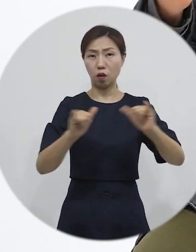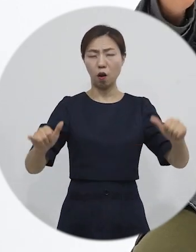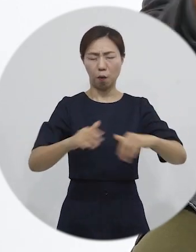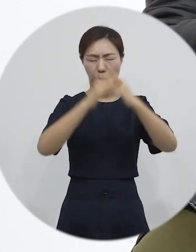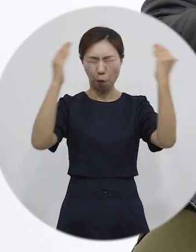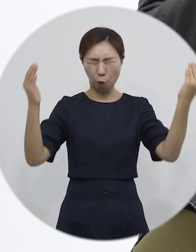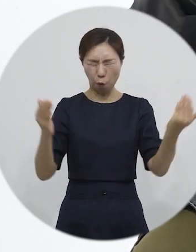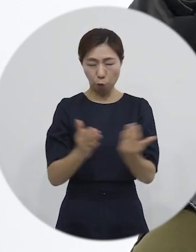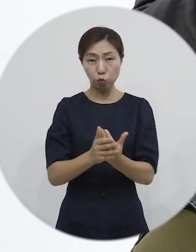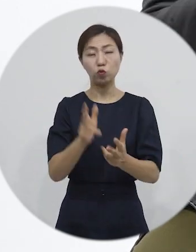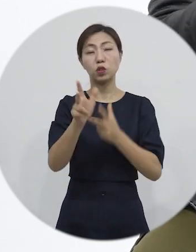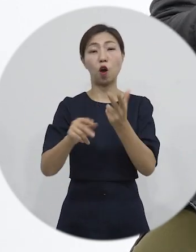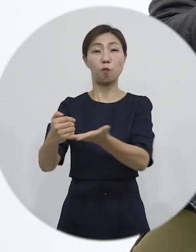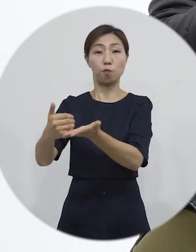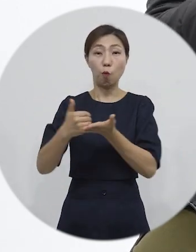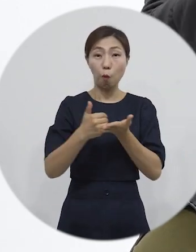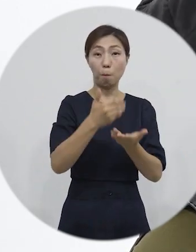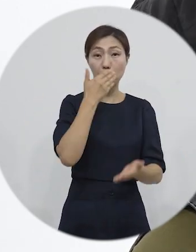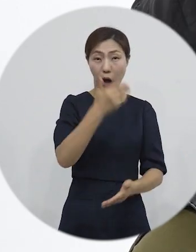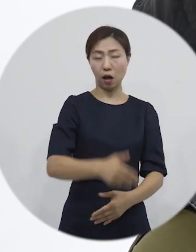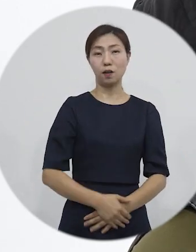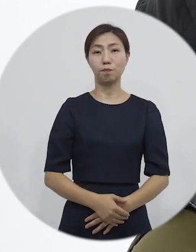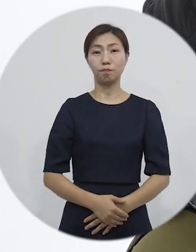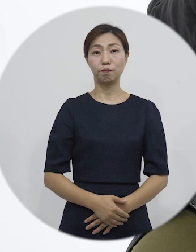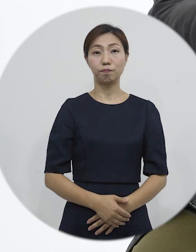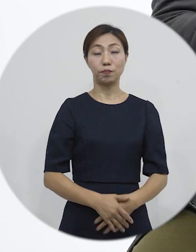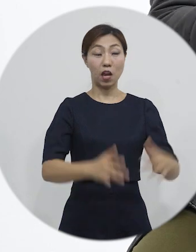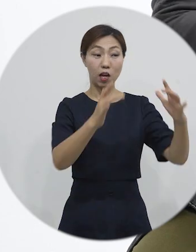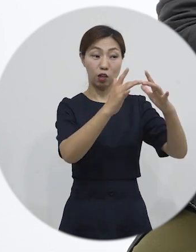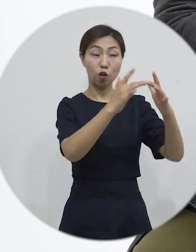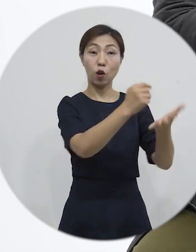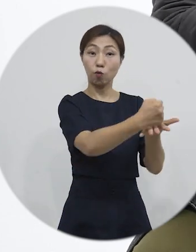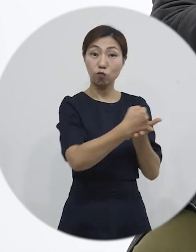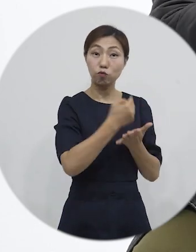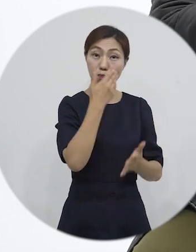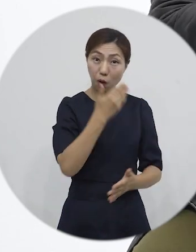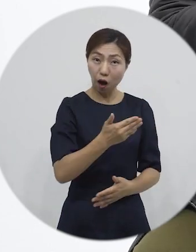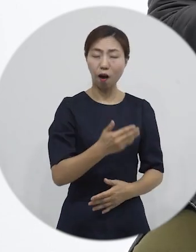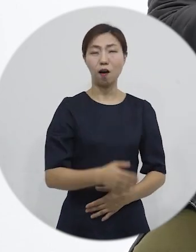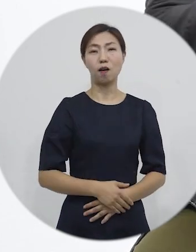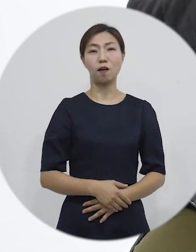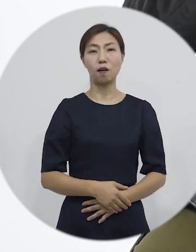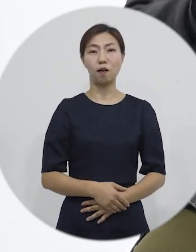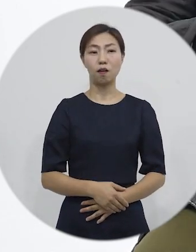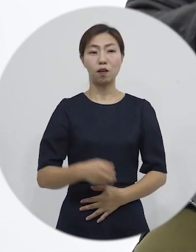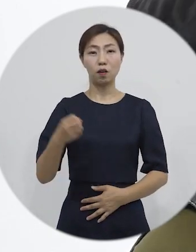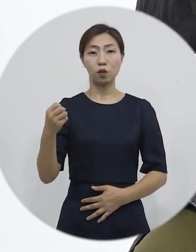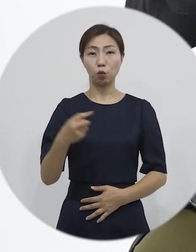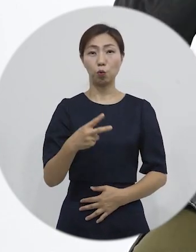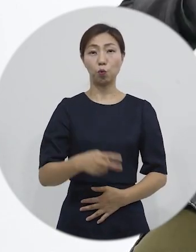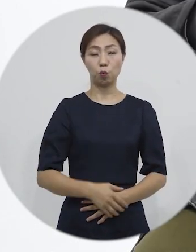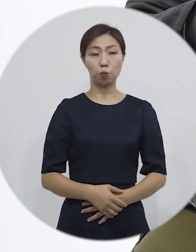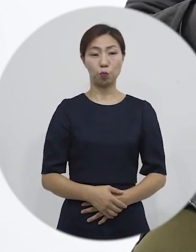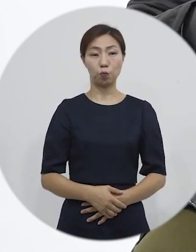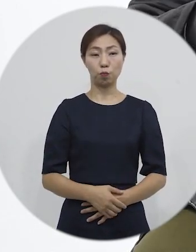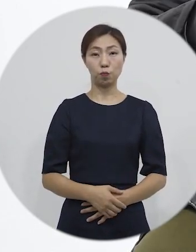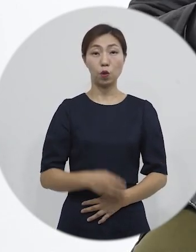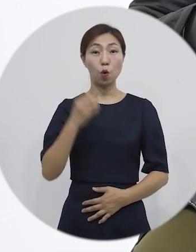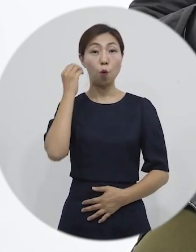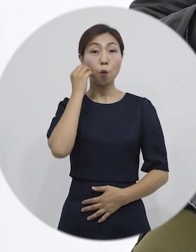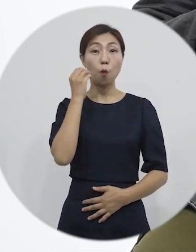있습니다. 그리고 온라인 방식을 통해서 이렇게 할 수도 있고요. 뭐 필요하면